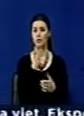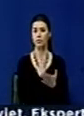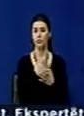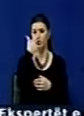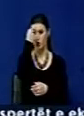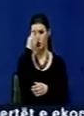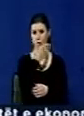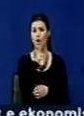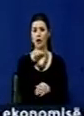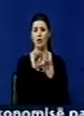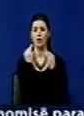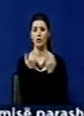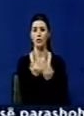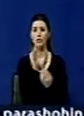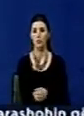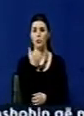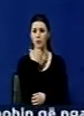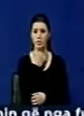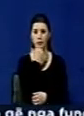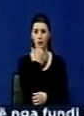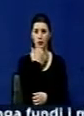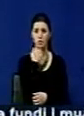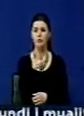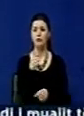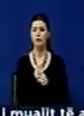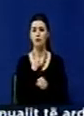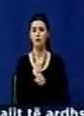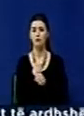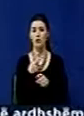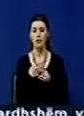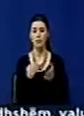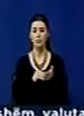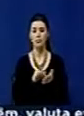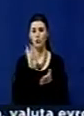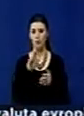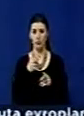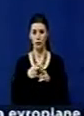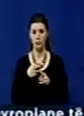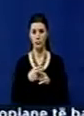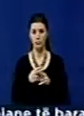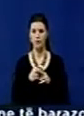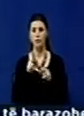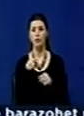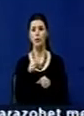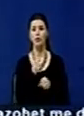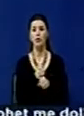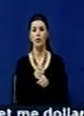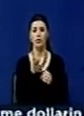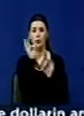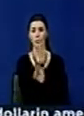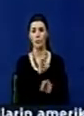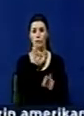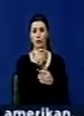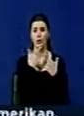Gjilan keni një ordinancë private e cila është e regjistruar në emrin tuaj, po e cila ordinancë asnjëherë nuk ka qenë